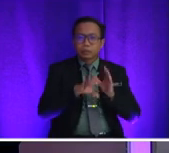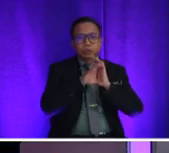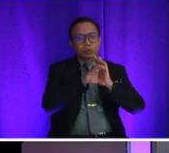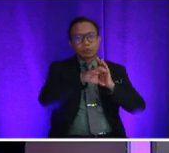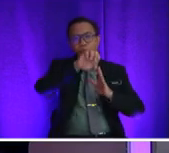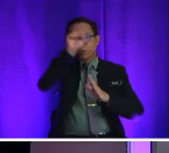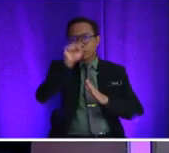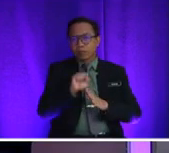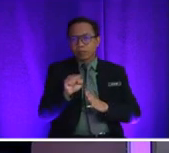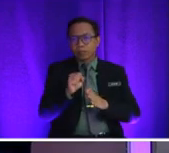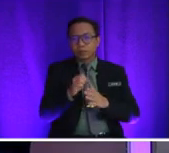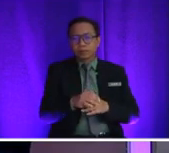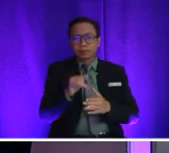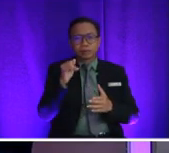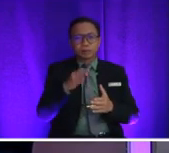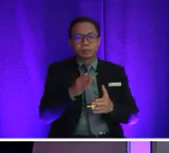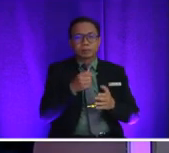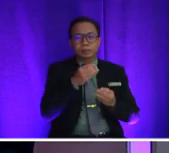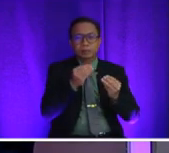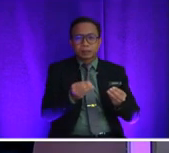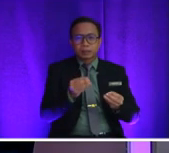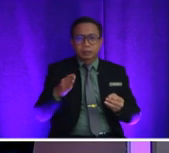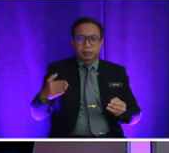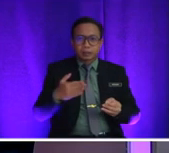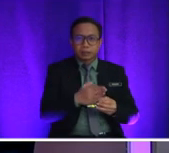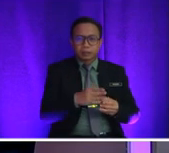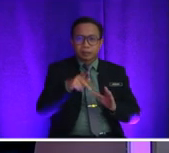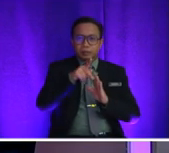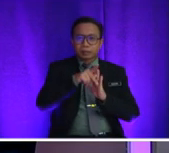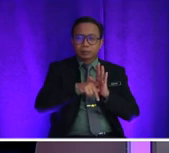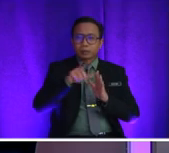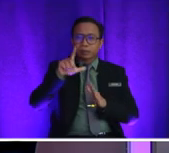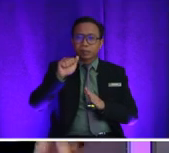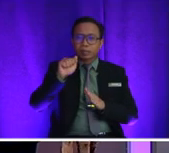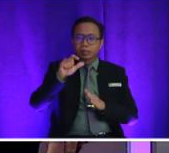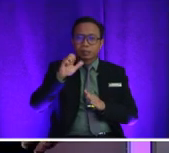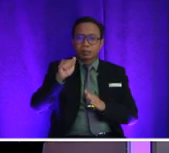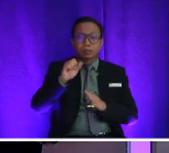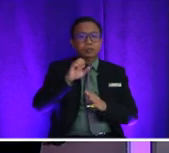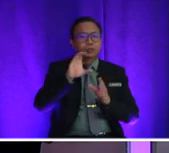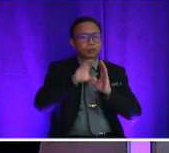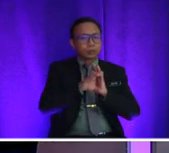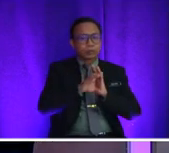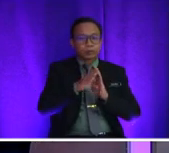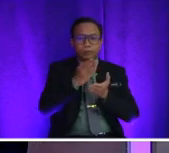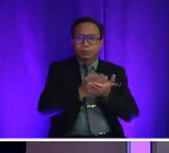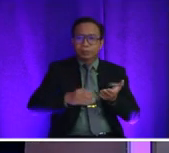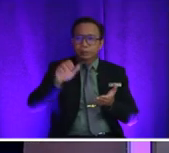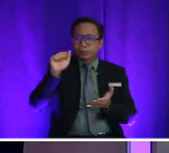soal bagi ikan palaga pada bagian e ya soalnya contoh pada bagian e baik